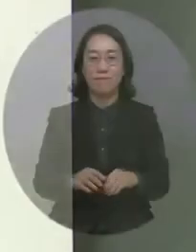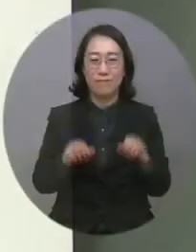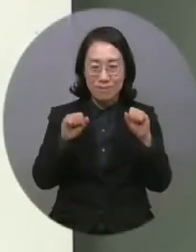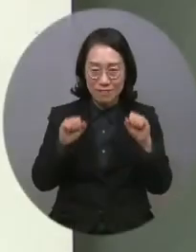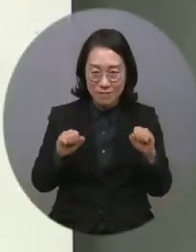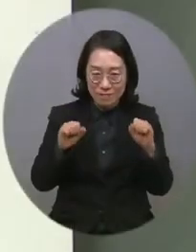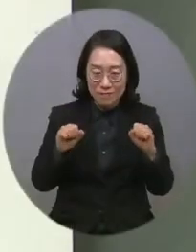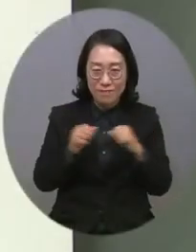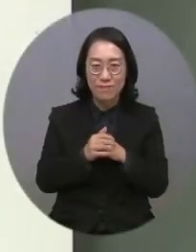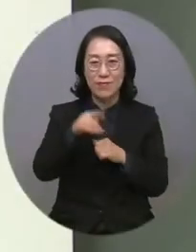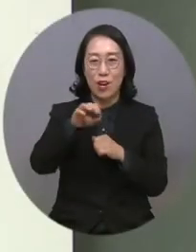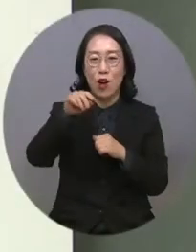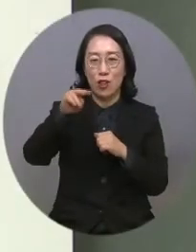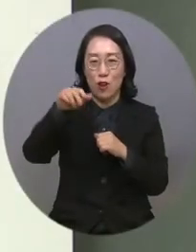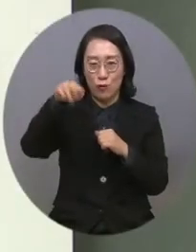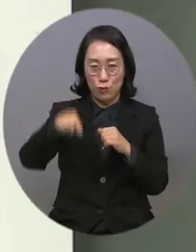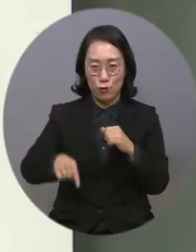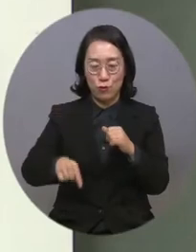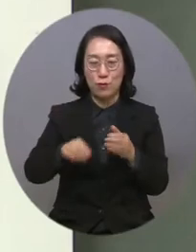안녕하십니까. 정경수입니다.